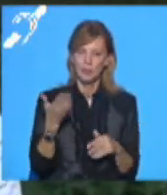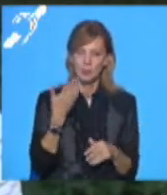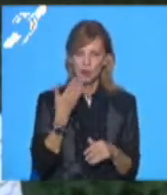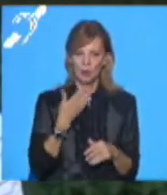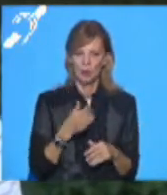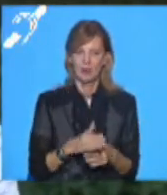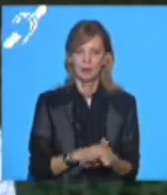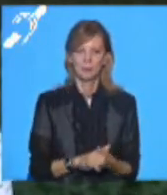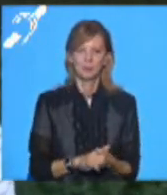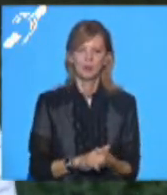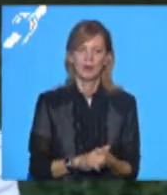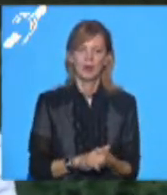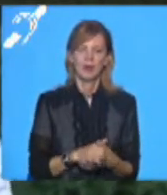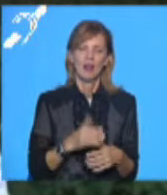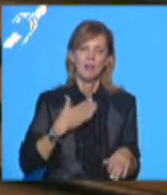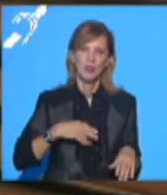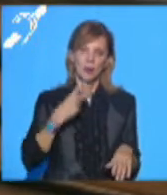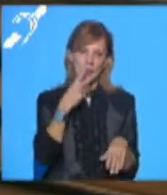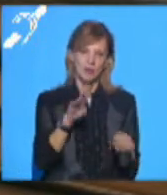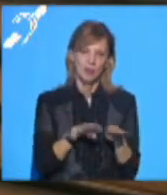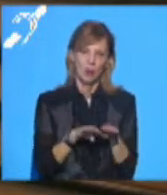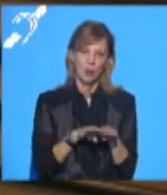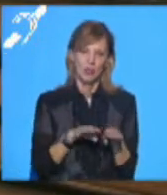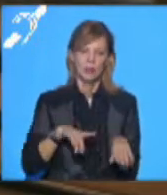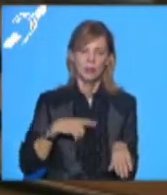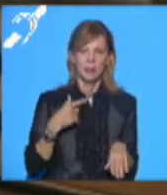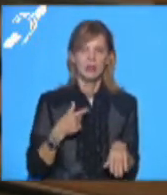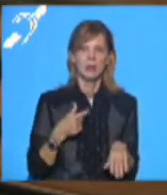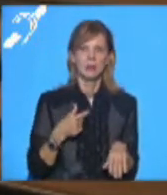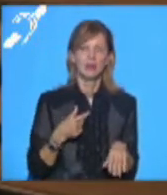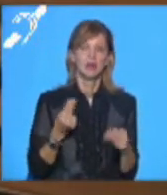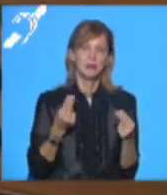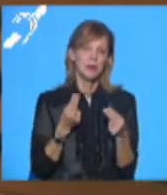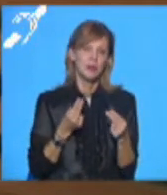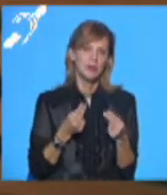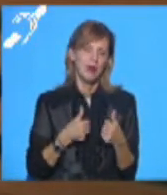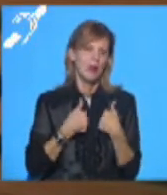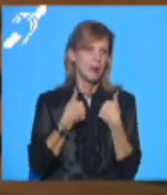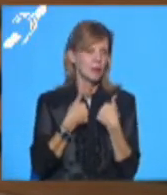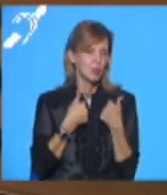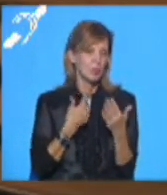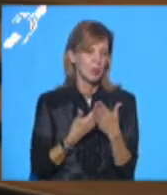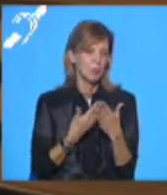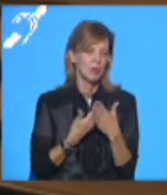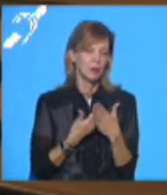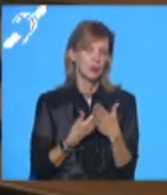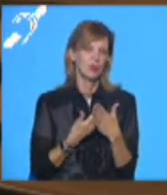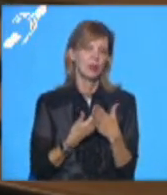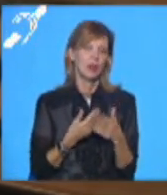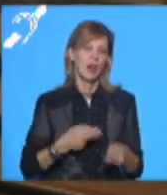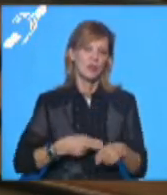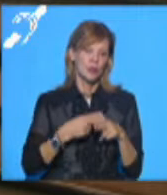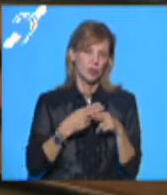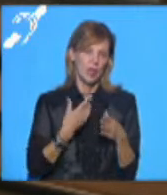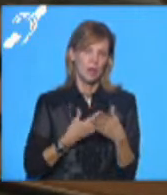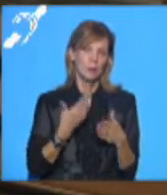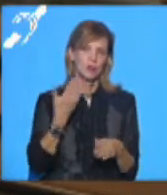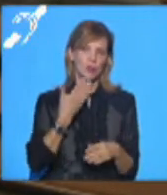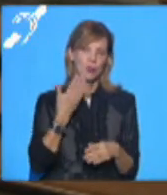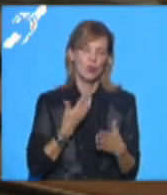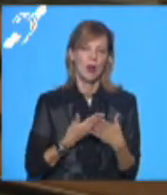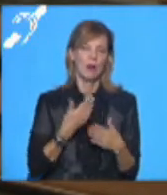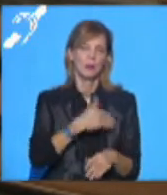școala. Să-mi văd colegii din nou. E un gest destul de onorabil pentru dânsul, zic eu, și pentru școală,